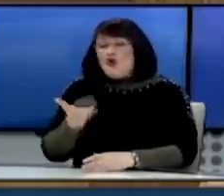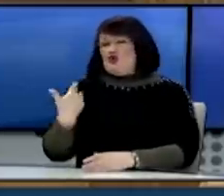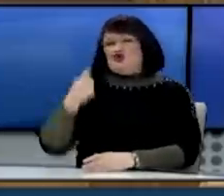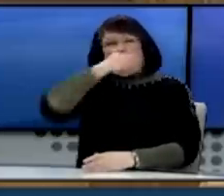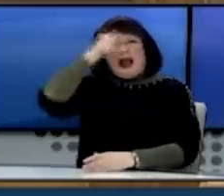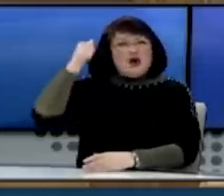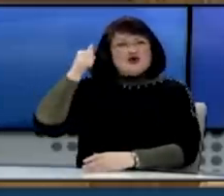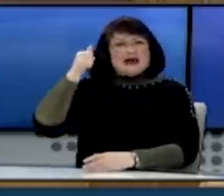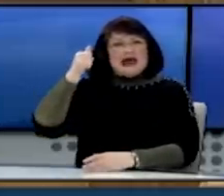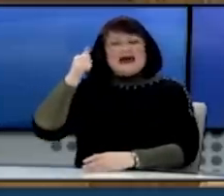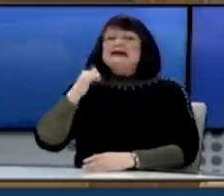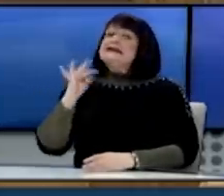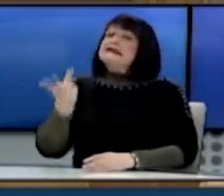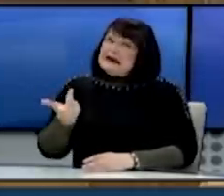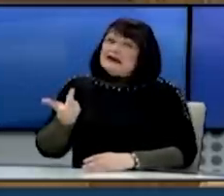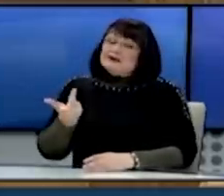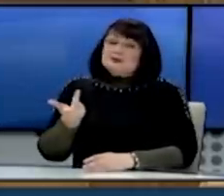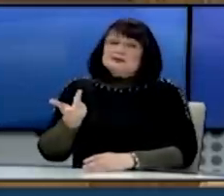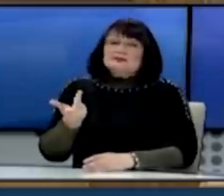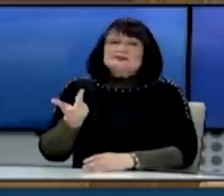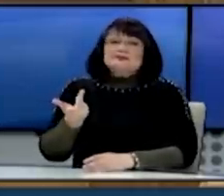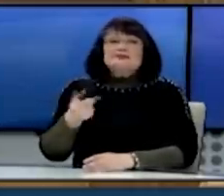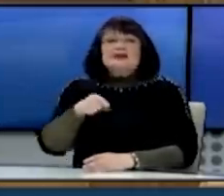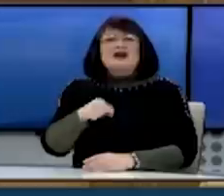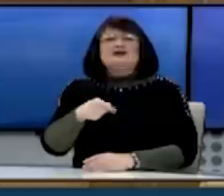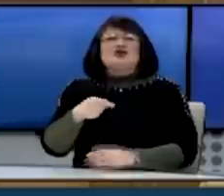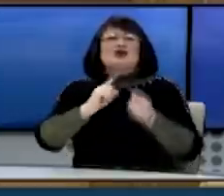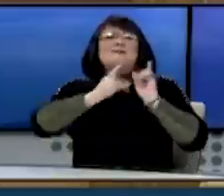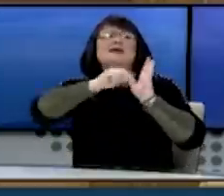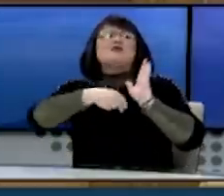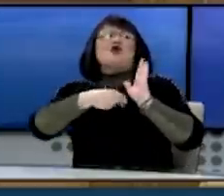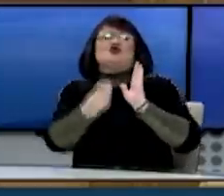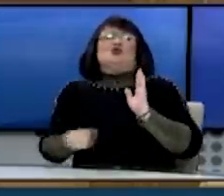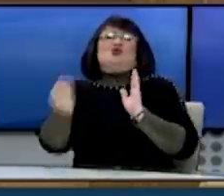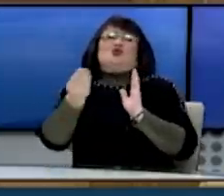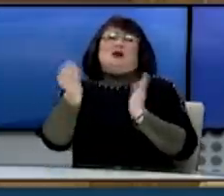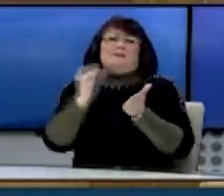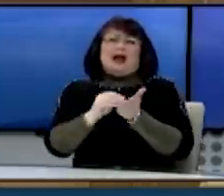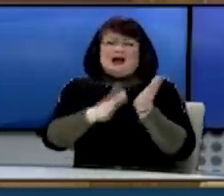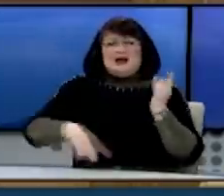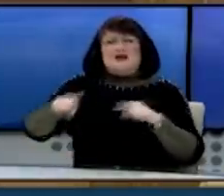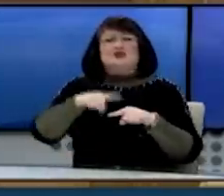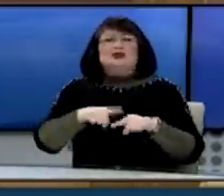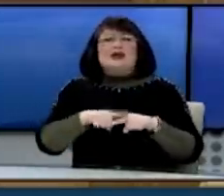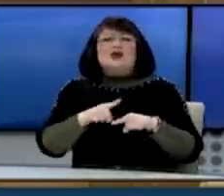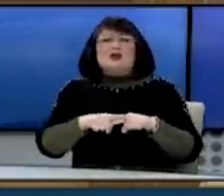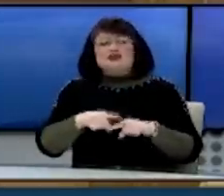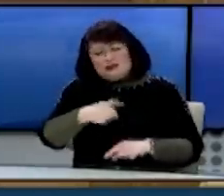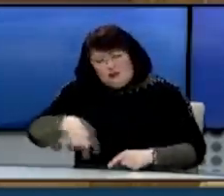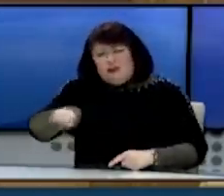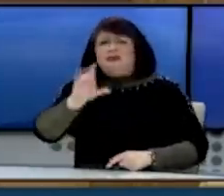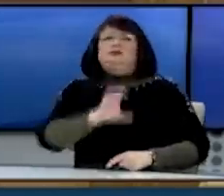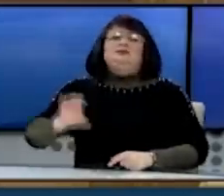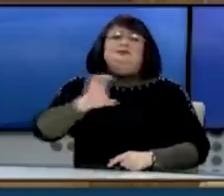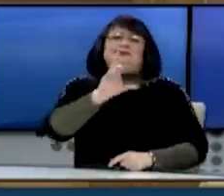καιρό και που δεν είναι τίποτα άλλο από το νέο υπερμνημόνιο για το λαό μας αλλά και για τους άλλους λαούς της